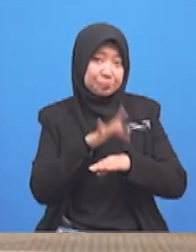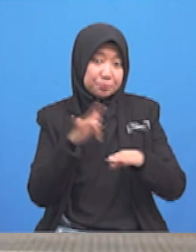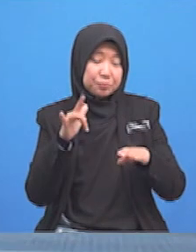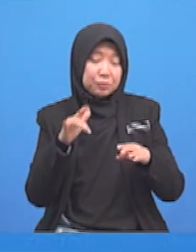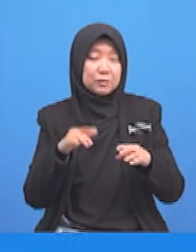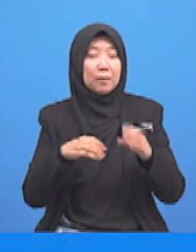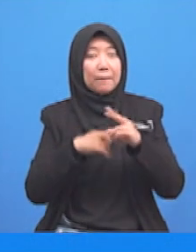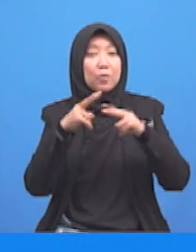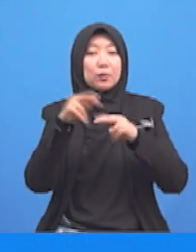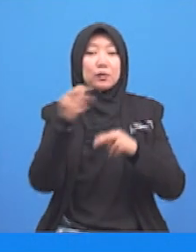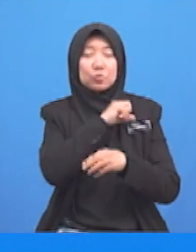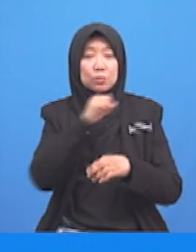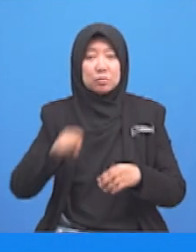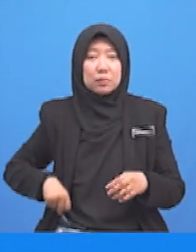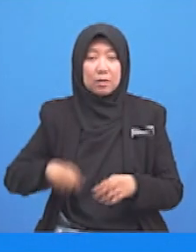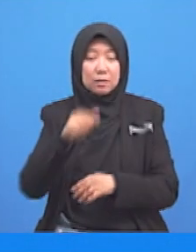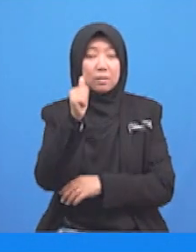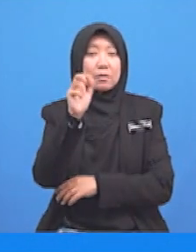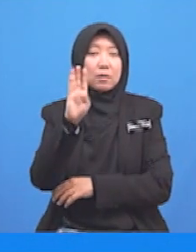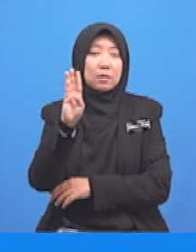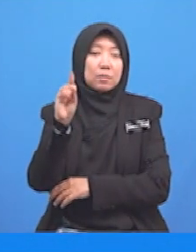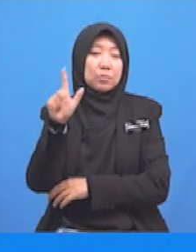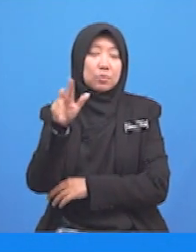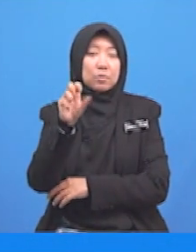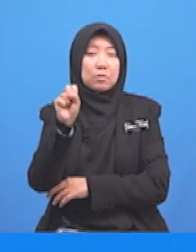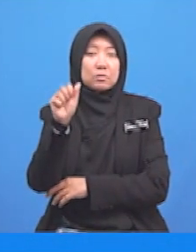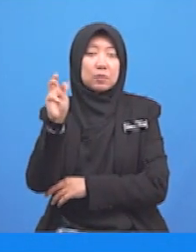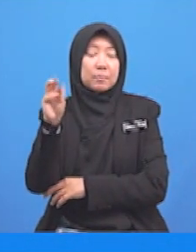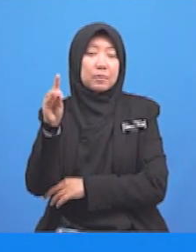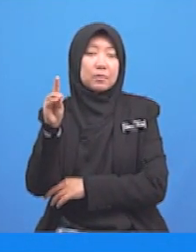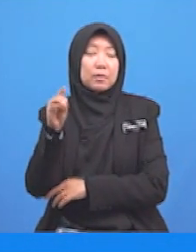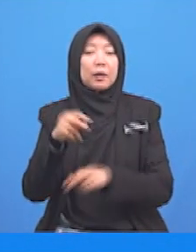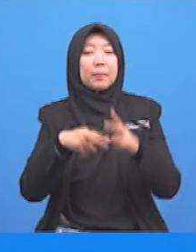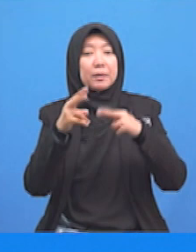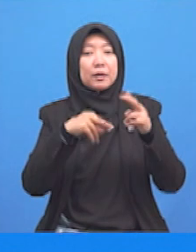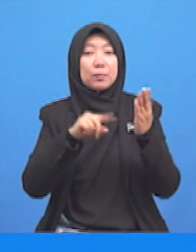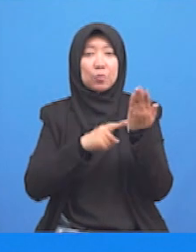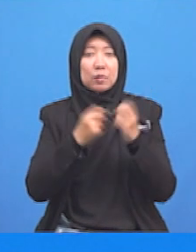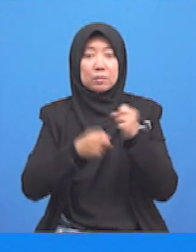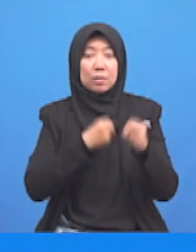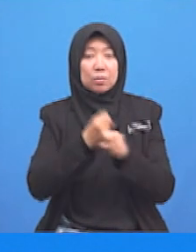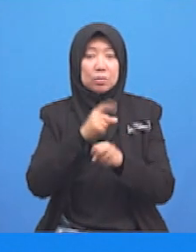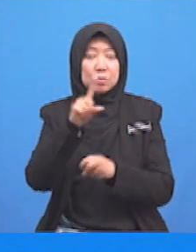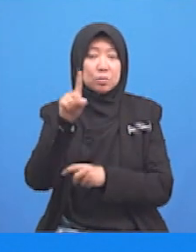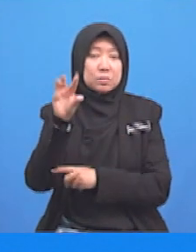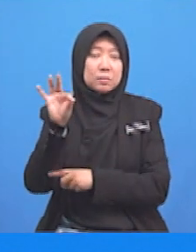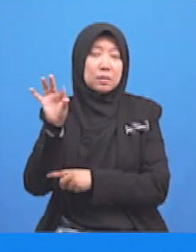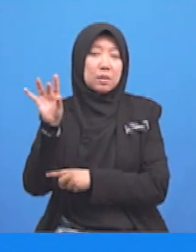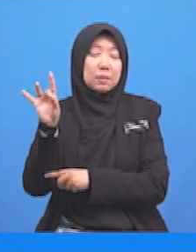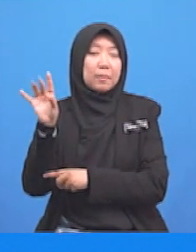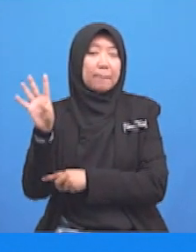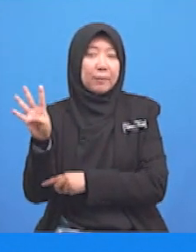ialah Bangunan Sultan Abdul Samad yang dibina dari tahun 1894 sehingga tahun